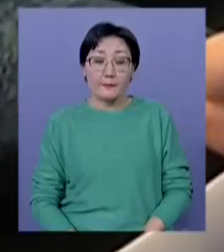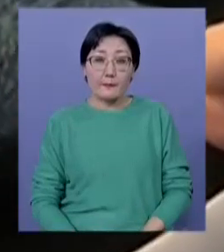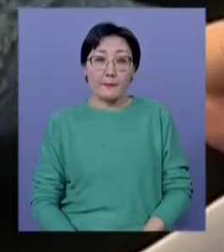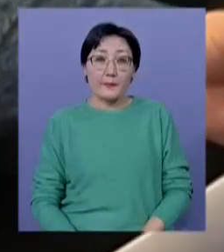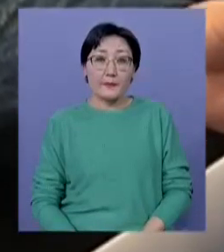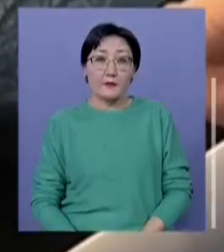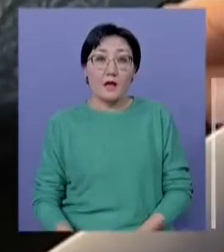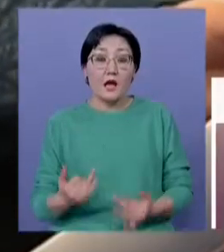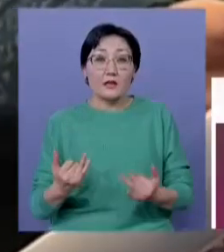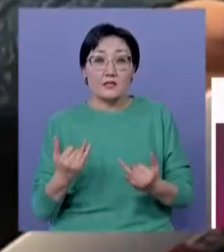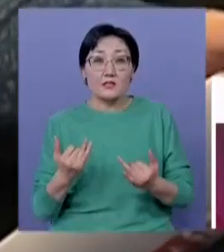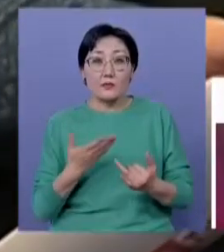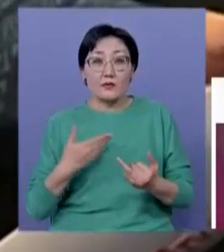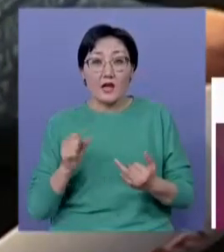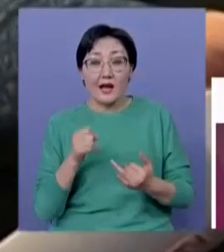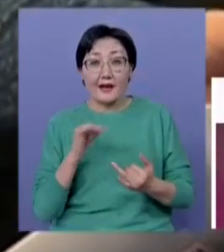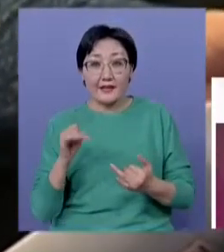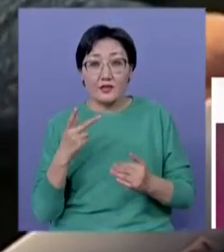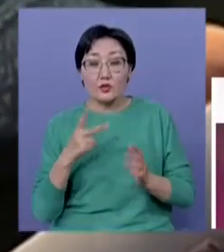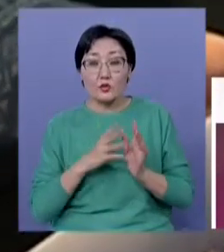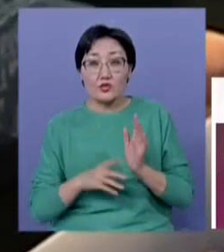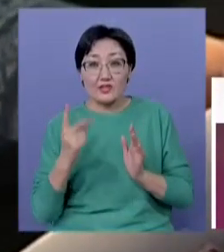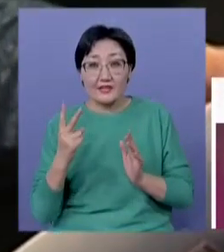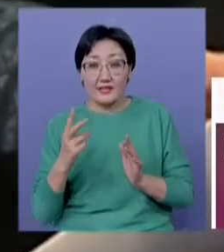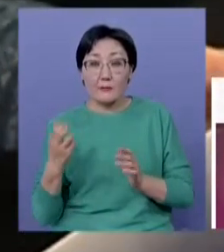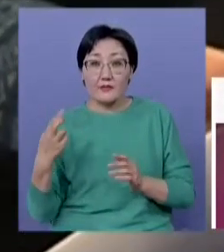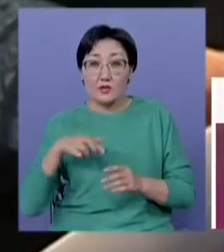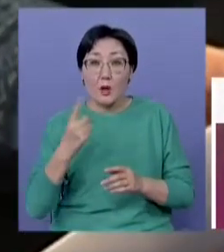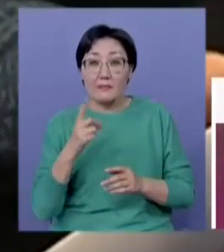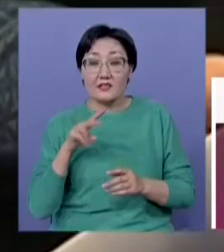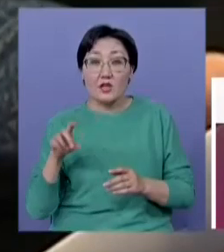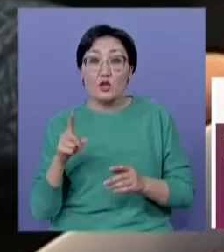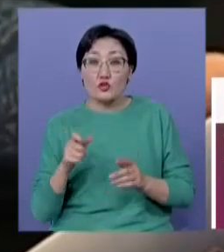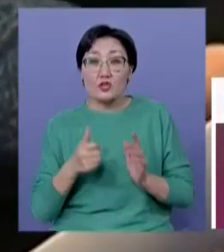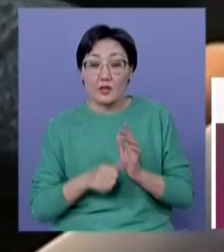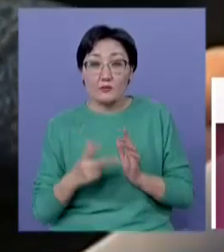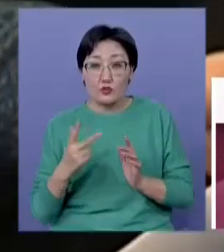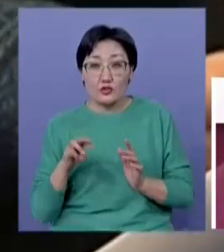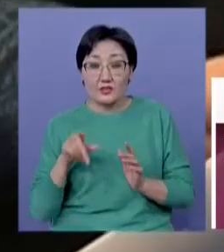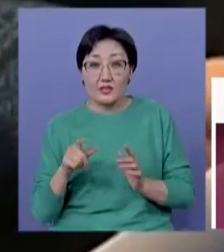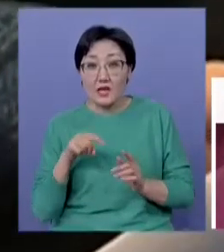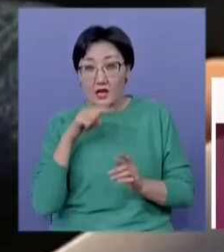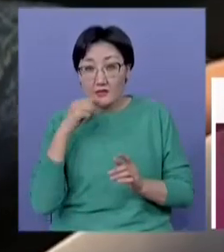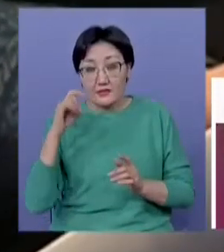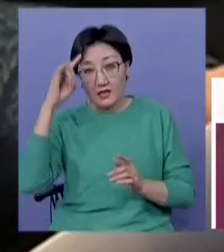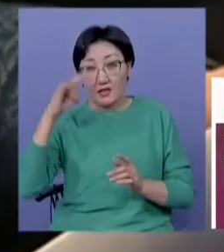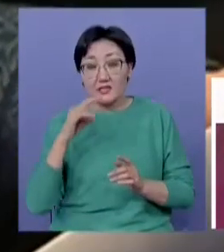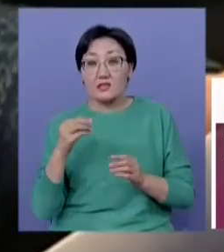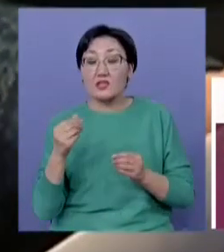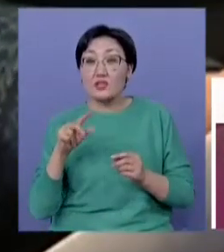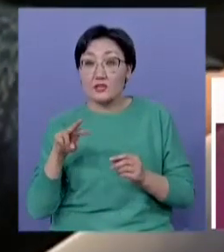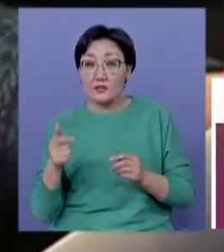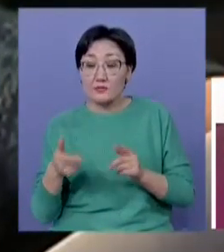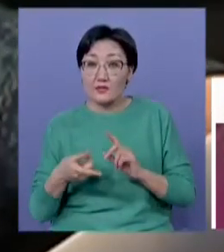айналмақ. Қазір бізде АИ-92 маркалы жанармайдың бағасы литріне 163 теңге, ал Ресейде Қазақстанның ақшасымен